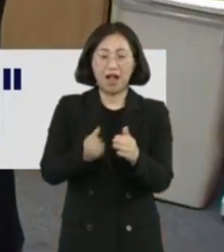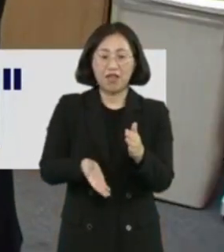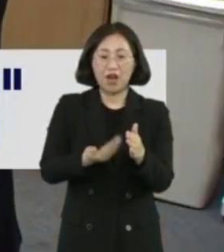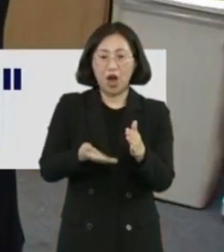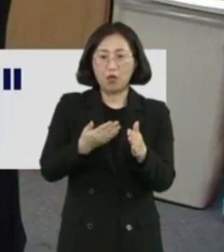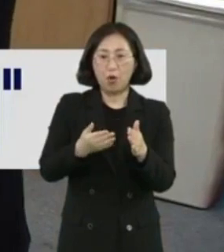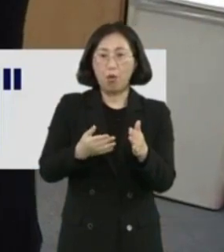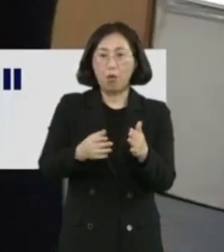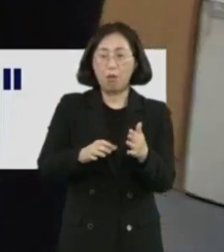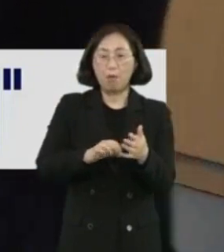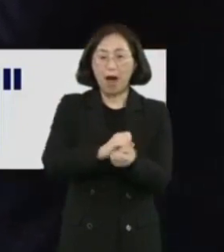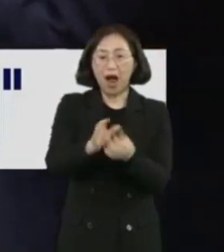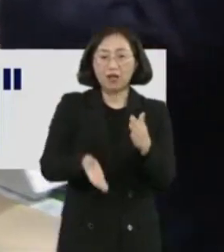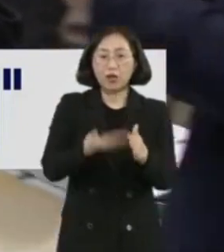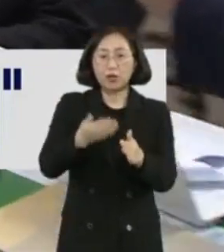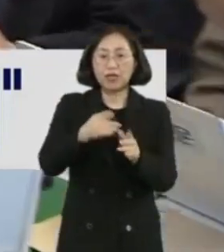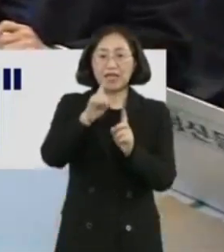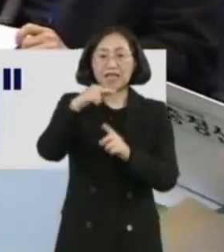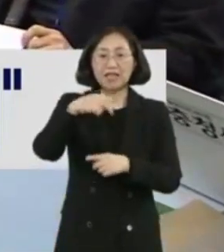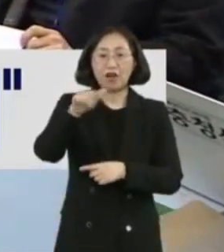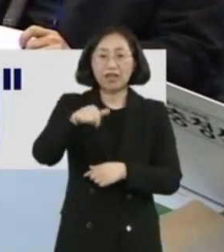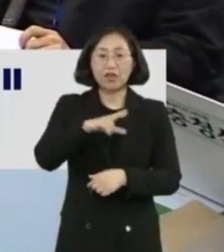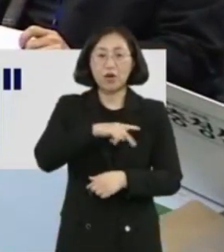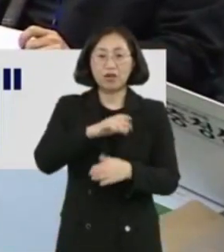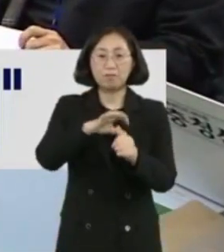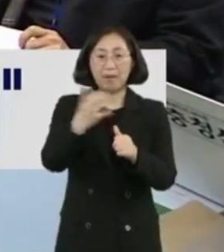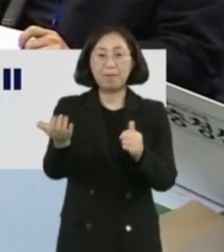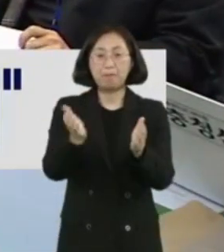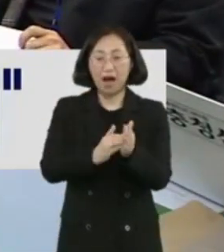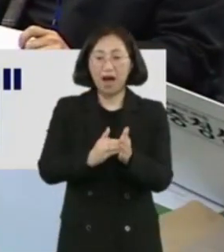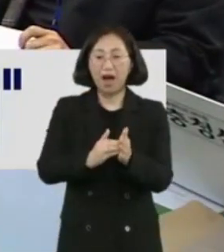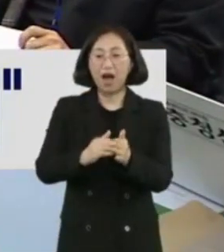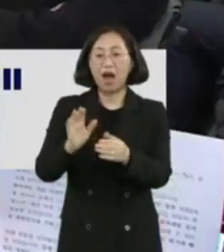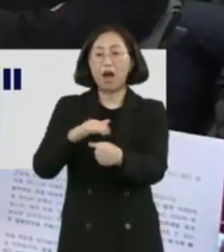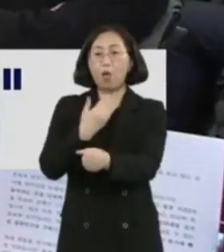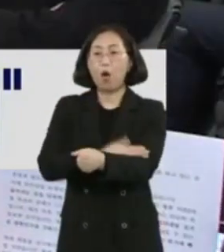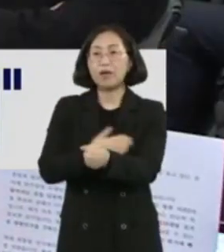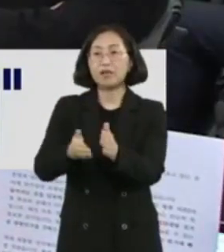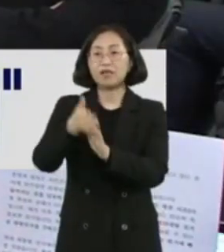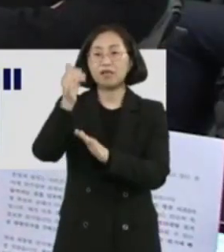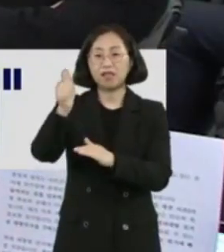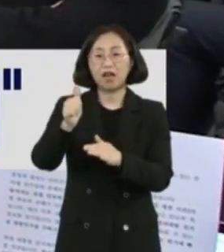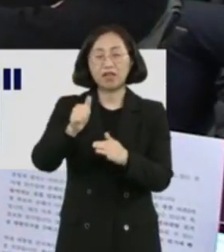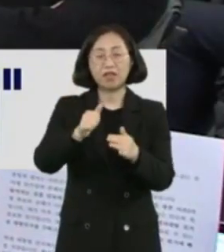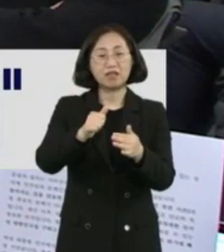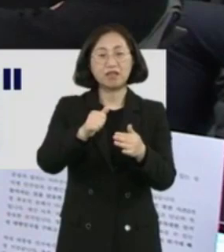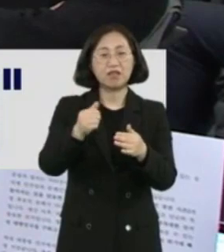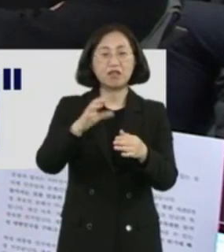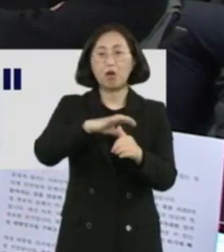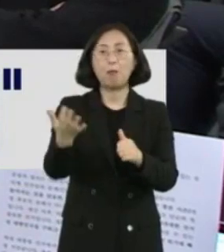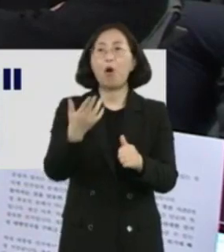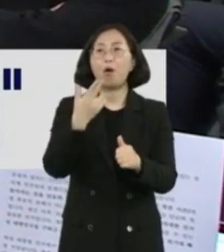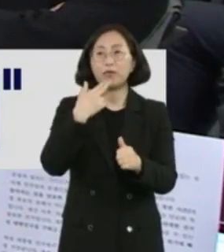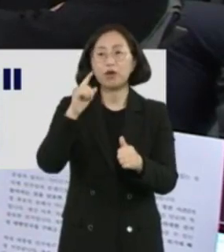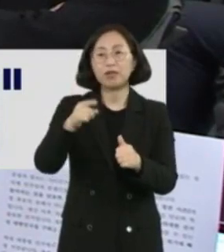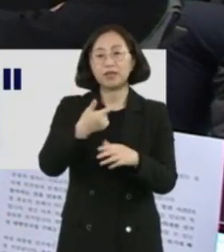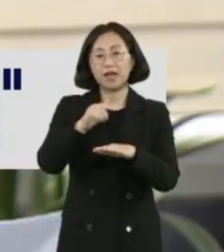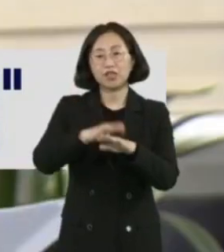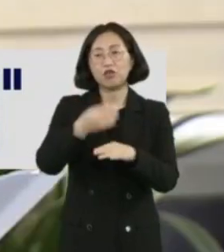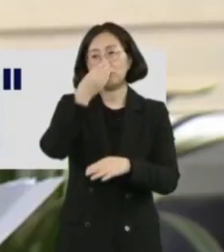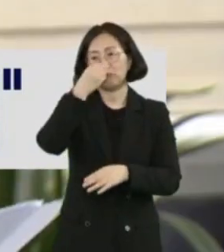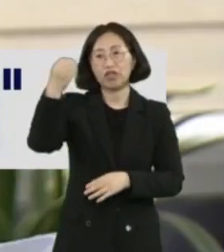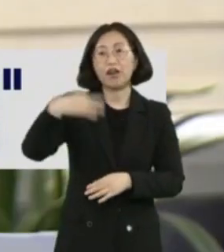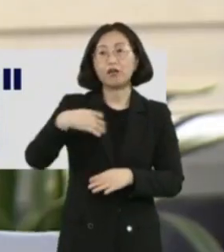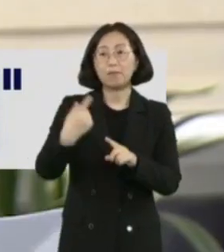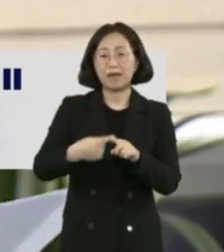수감 중이던 이석기 전 의원은 석방됐는데 권 시장이 제외된 것은 대전을 무시한 것이라고 밝혔습니다. 권 전 시장은